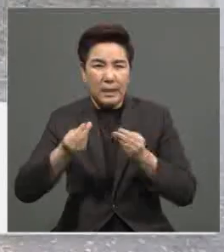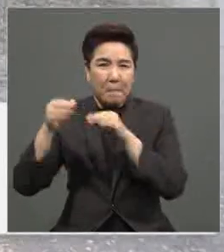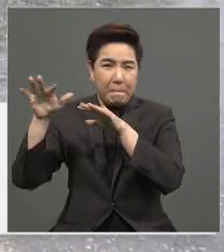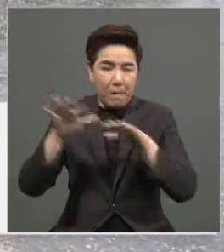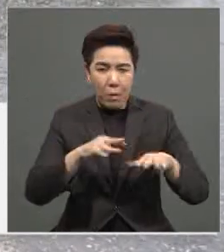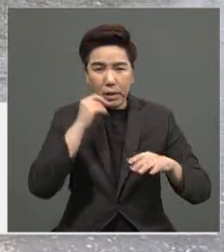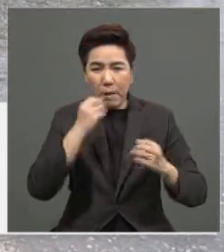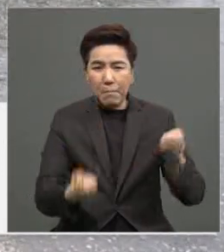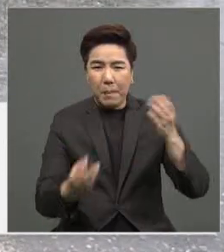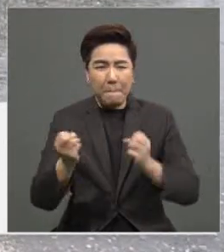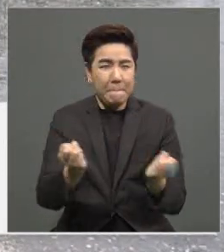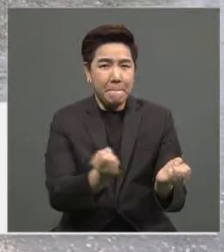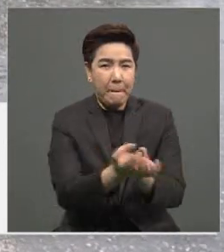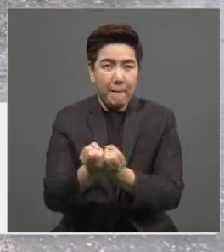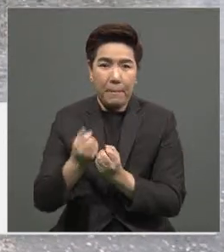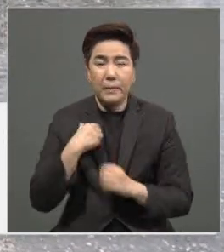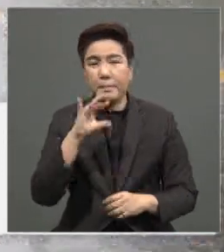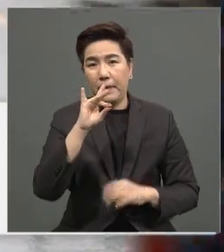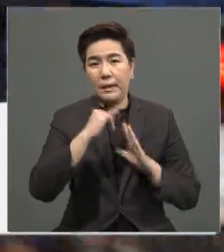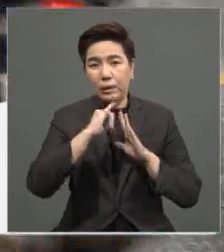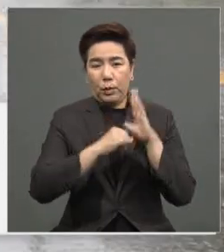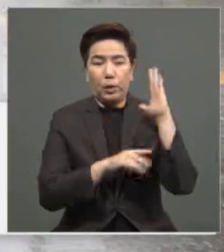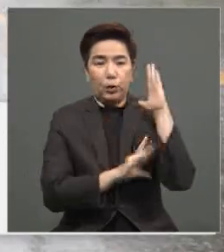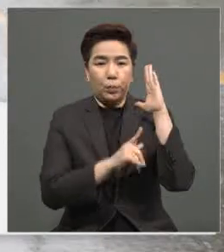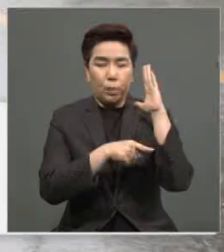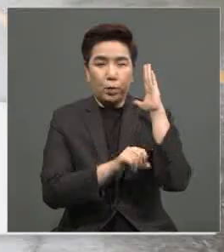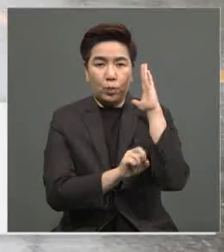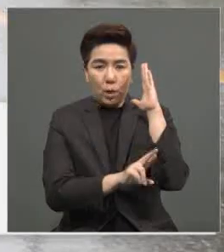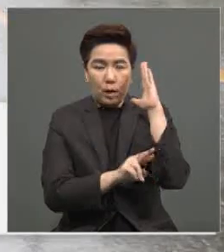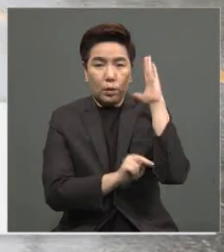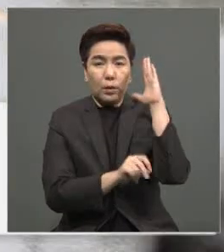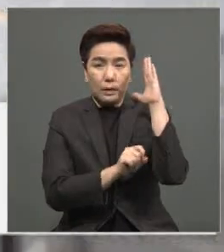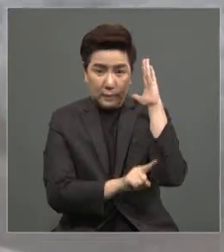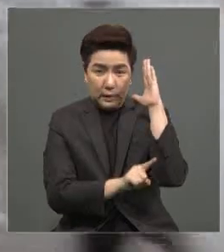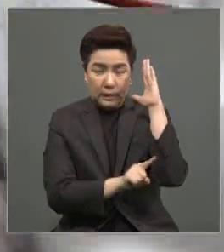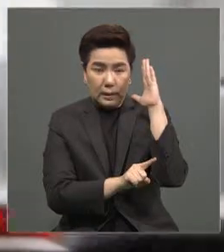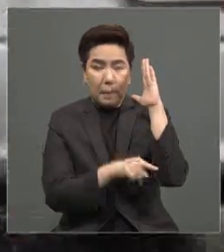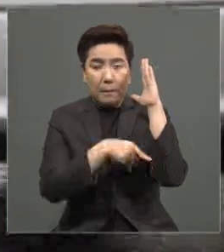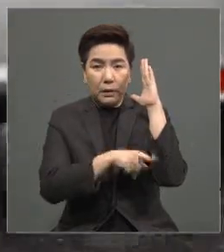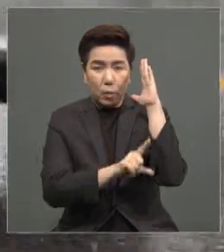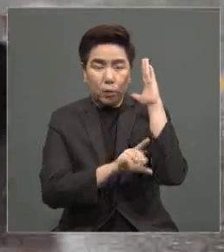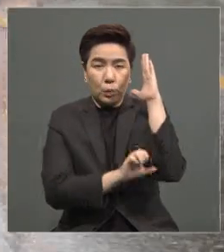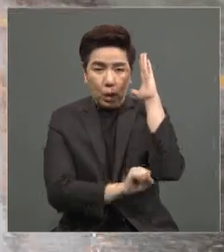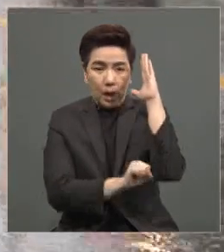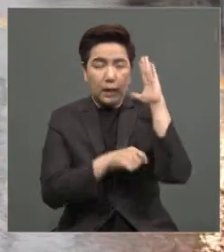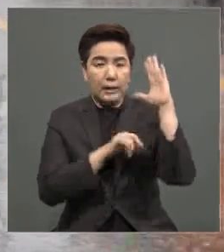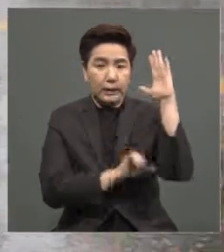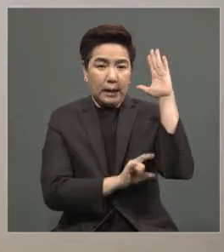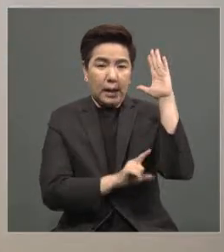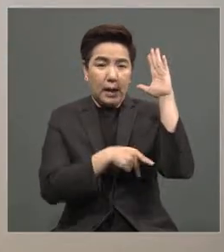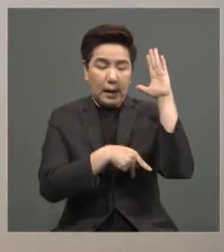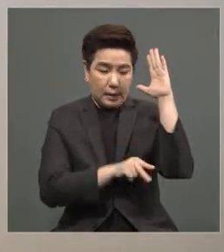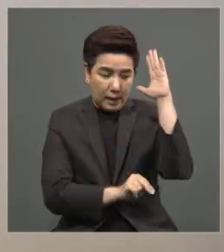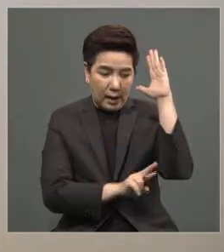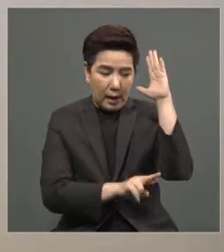ป่าไหลหลากใน 8จังหวัดด้วยกันคือที่ชุมพรสุราษฎร์ธานีนครศรีธรรมราชพัทลุงสงขลายะลาปัตตานี